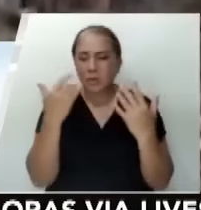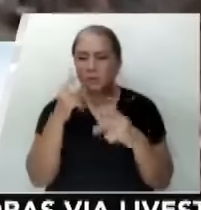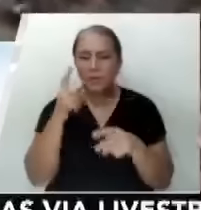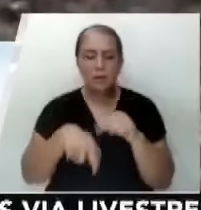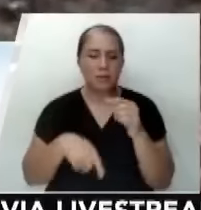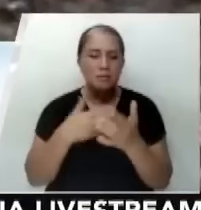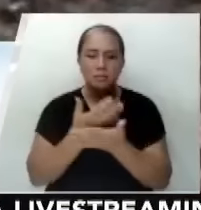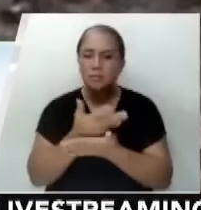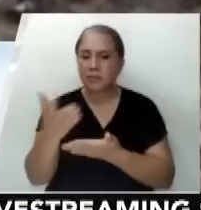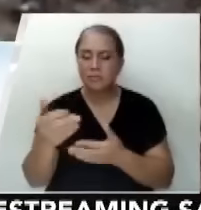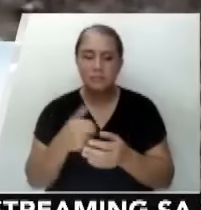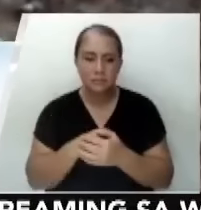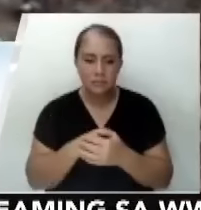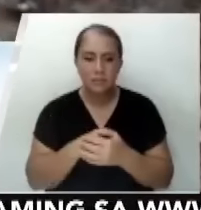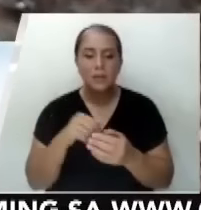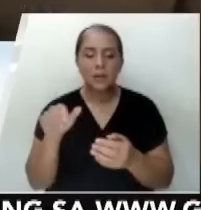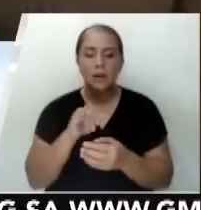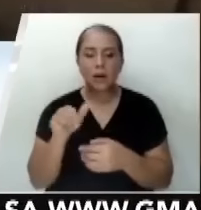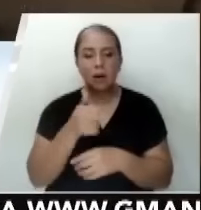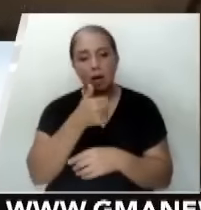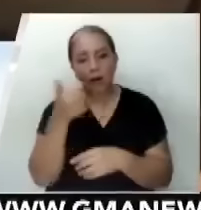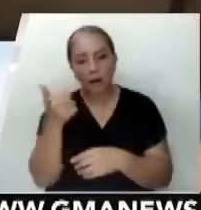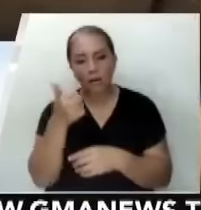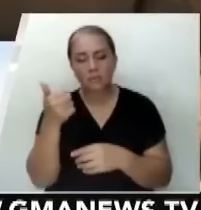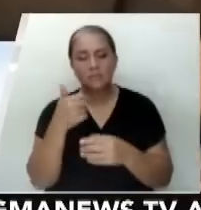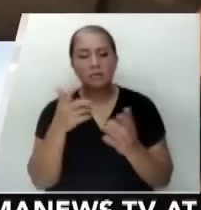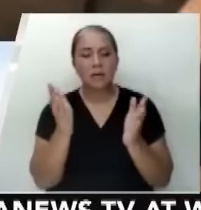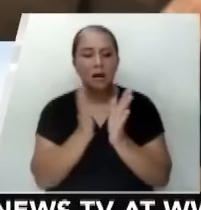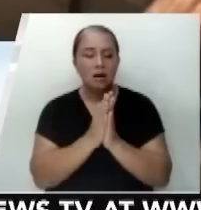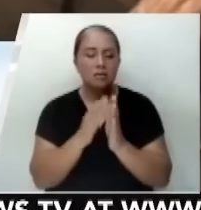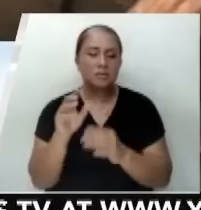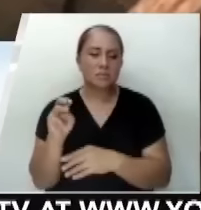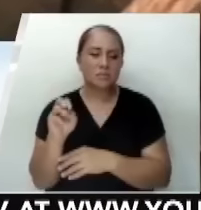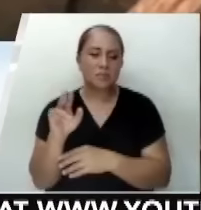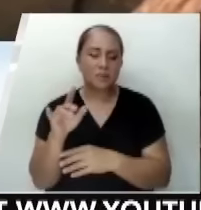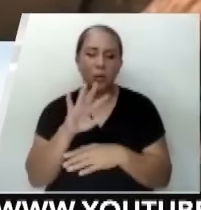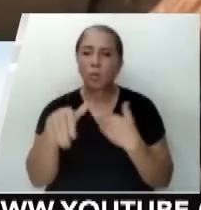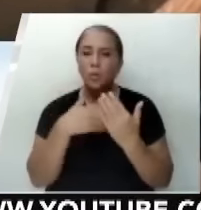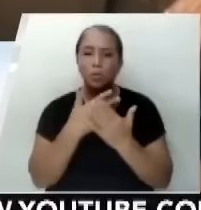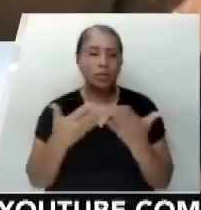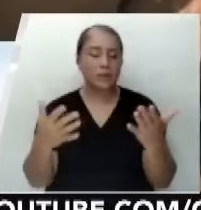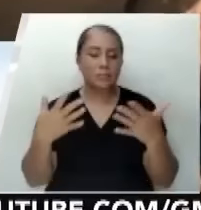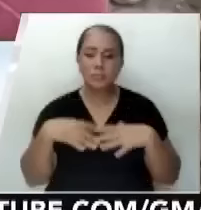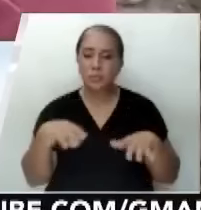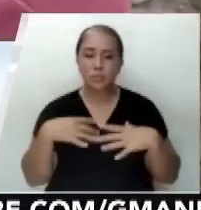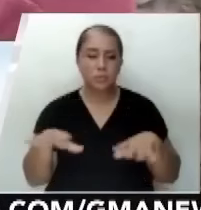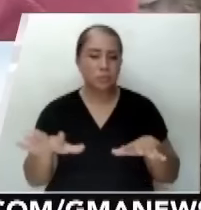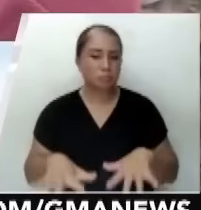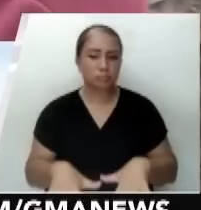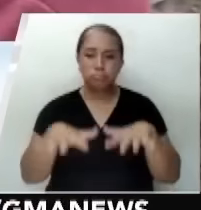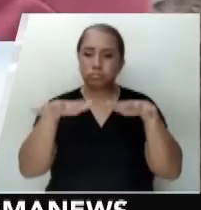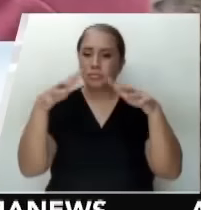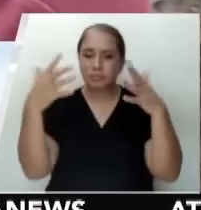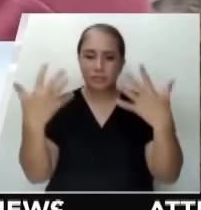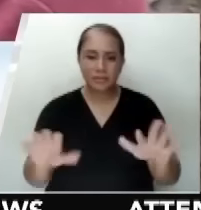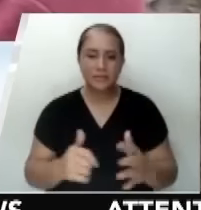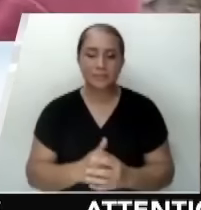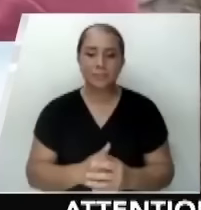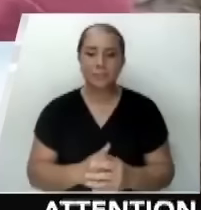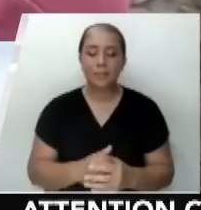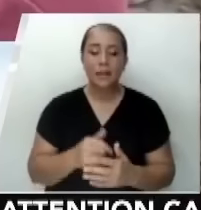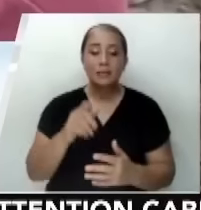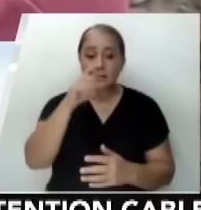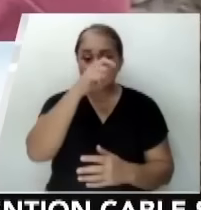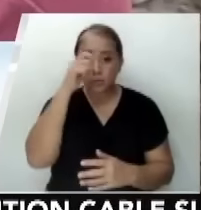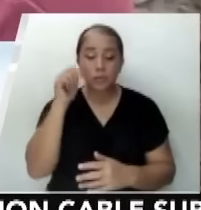putik naman ang tinatanggal ng asawa ni Marvina. Lahat ng kanilang gamit at damit, nalubog din sa baha. Graduation pa sana bukas ng